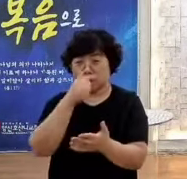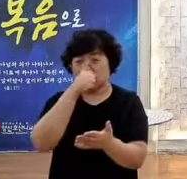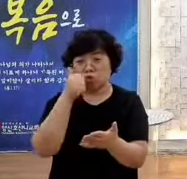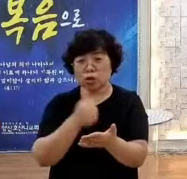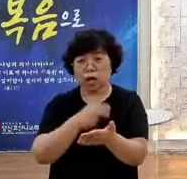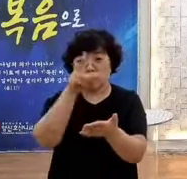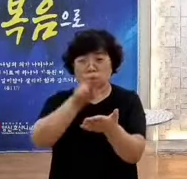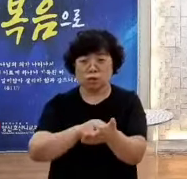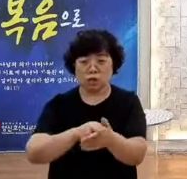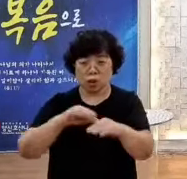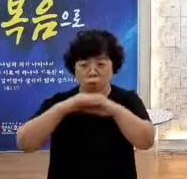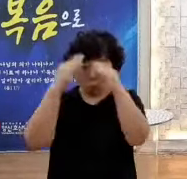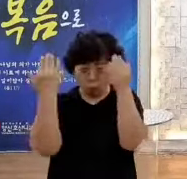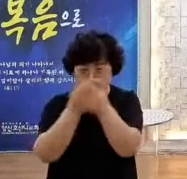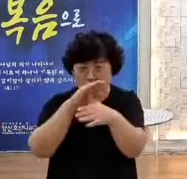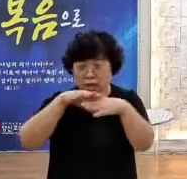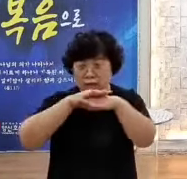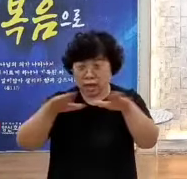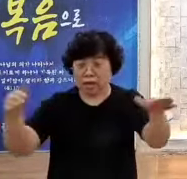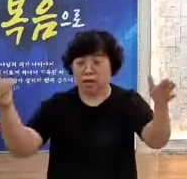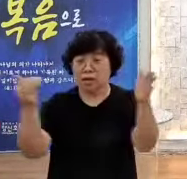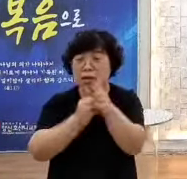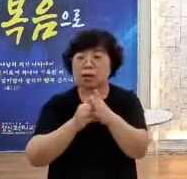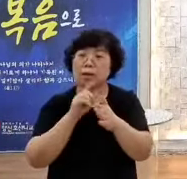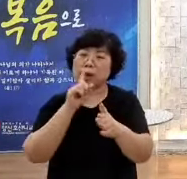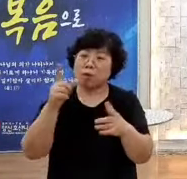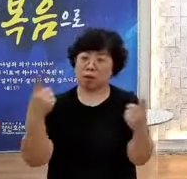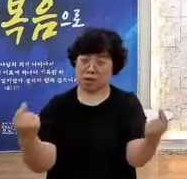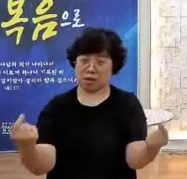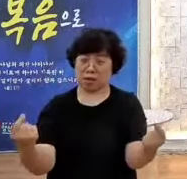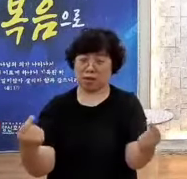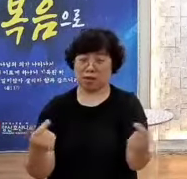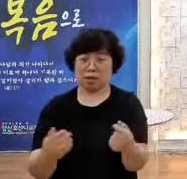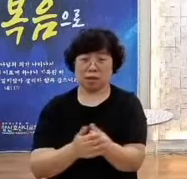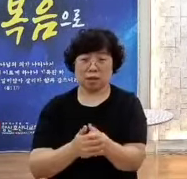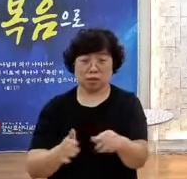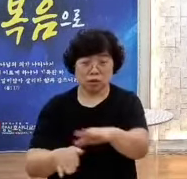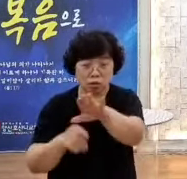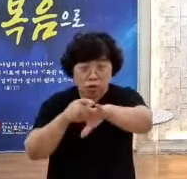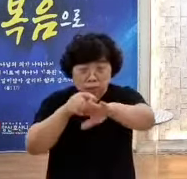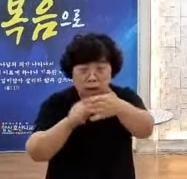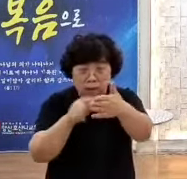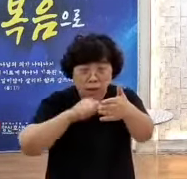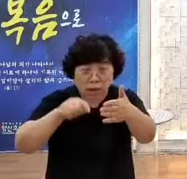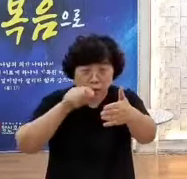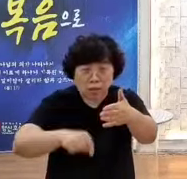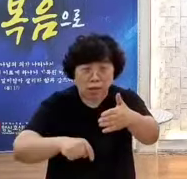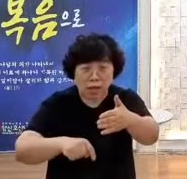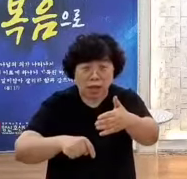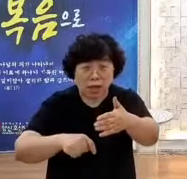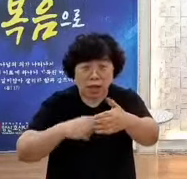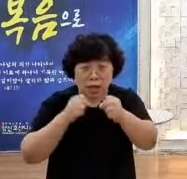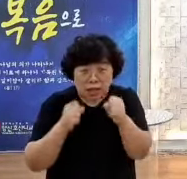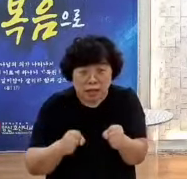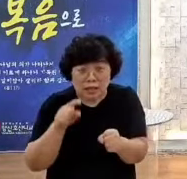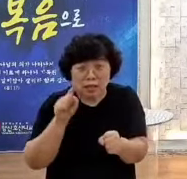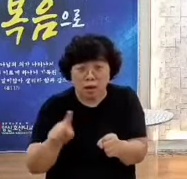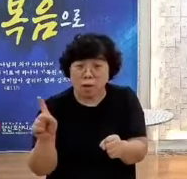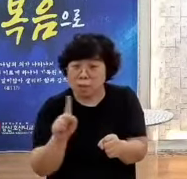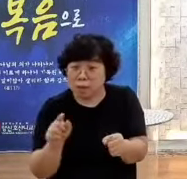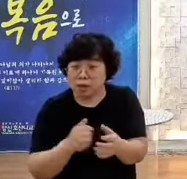문제가 완전히 해결되었다. 여러분, 그러니까 우리 마음 가운데 뭐가 있다고요? 아까는